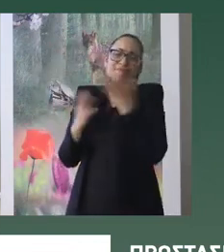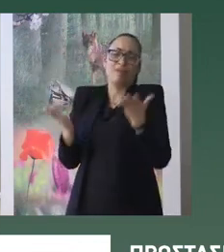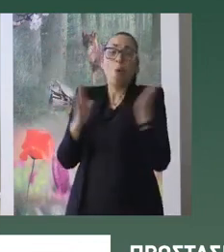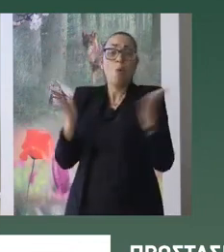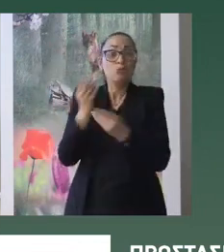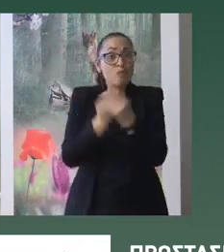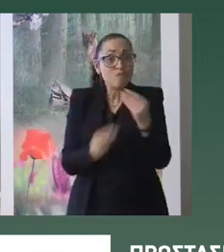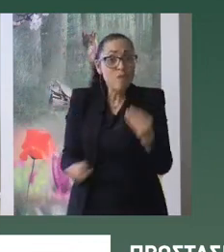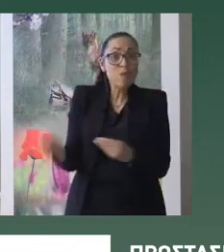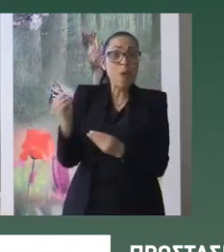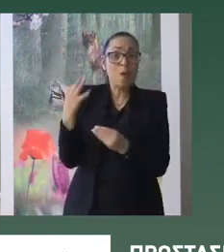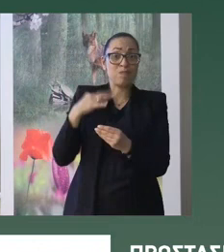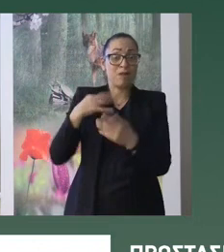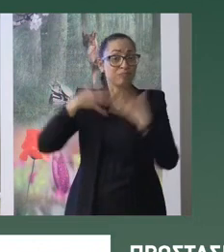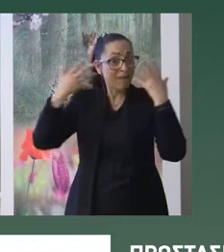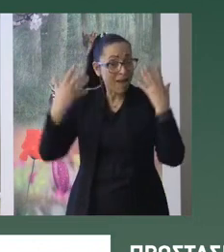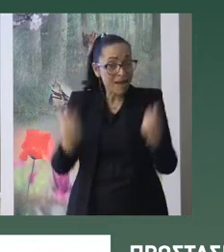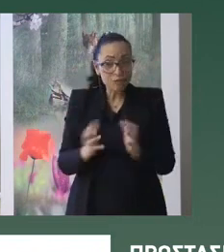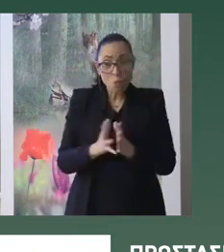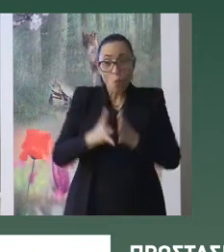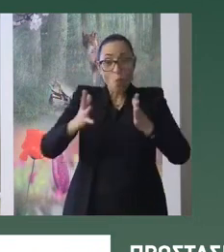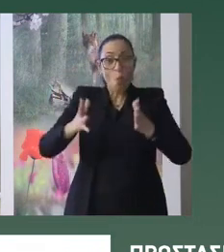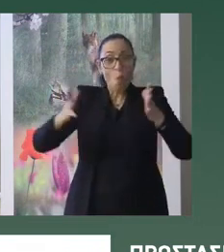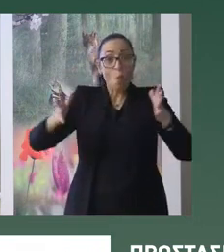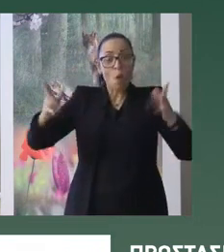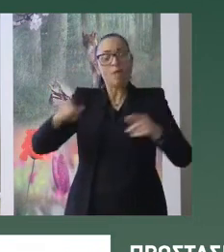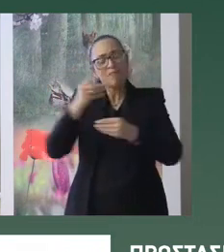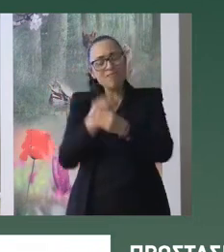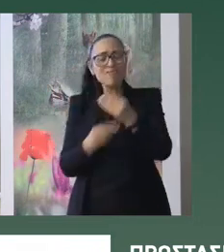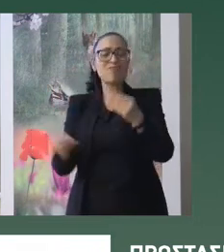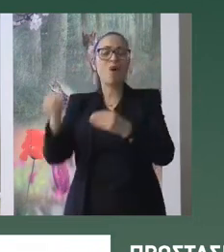όσο περισσότερο πράσινο έχεις, όσο μεγαλύτερο ευαδόν έχει, τόσο